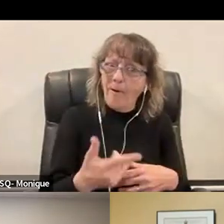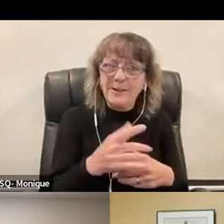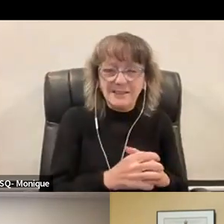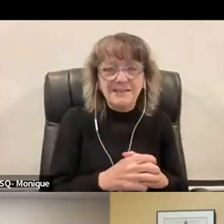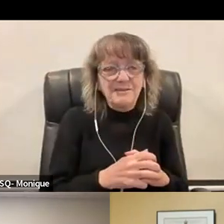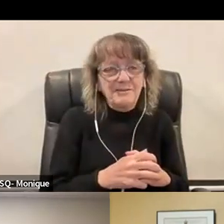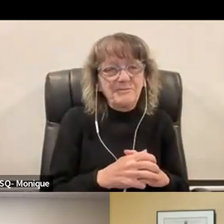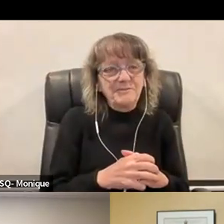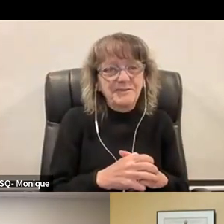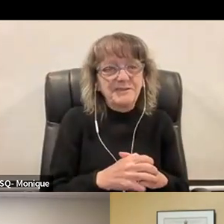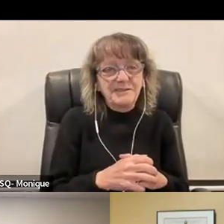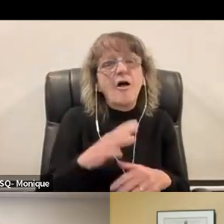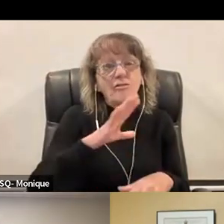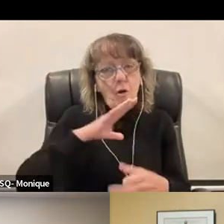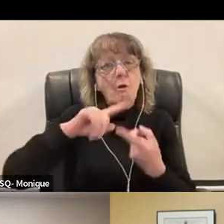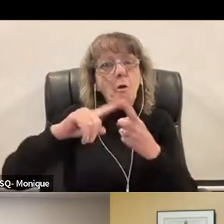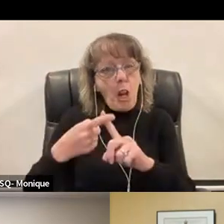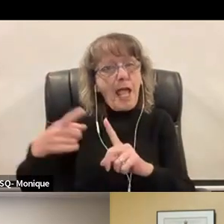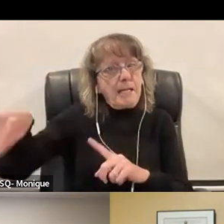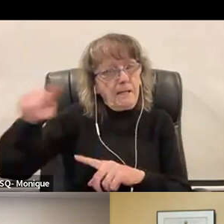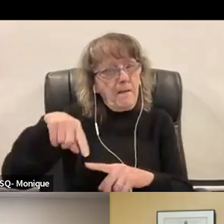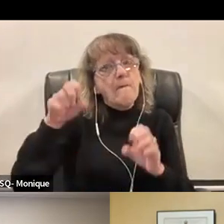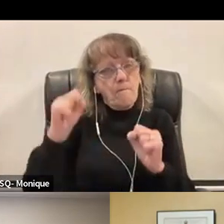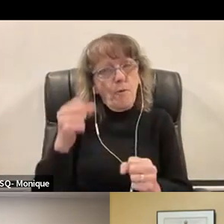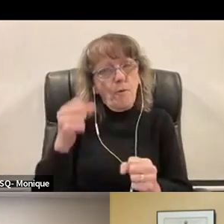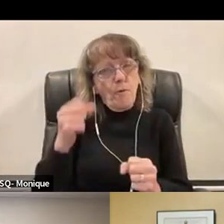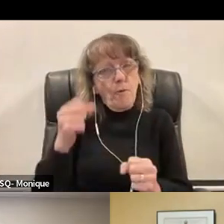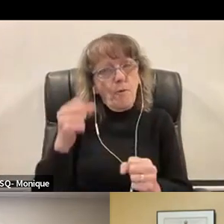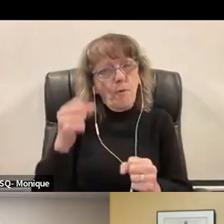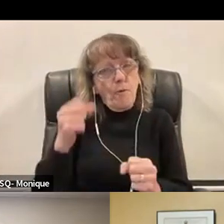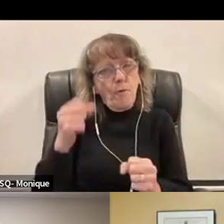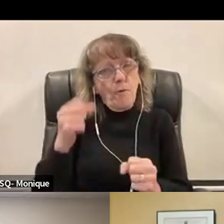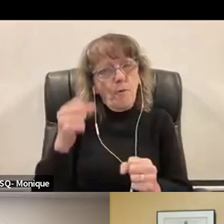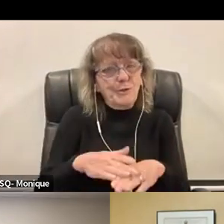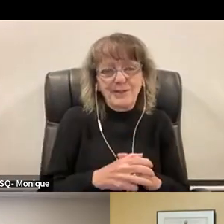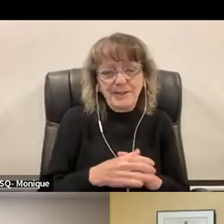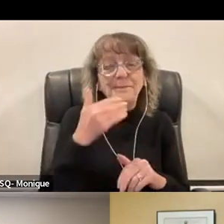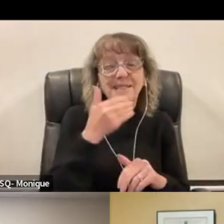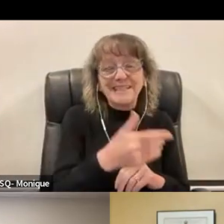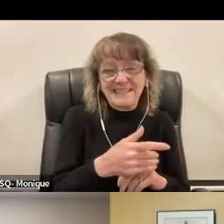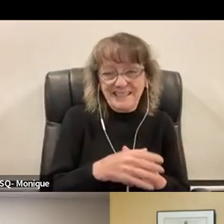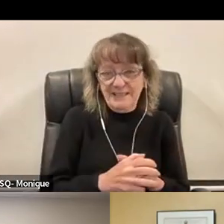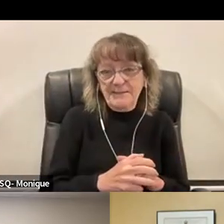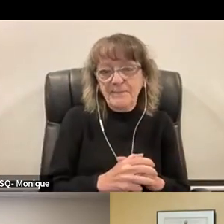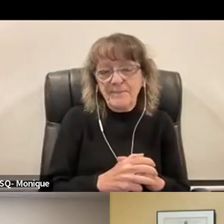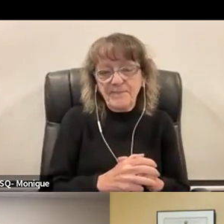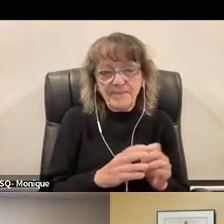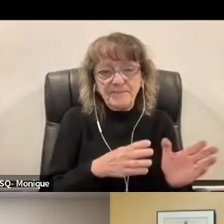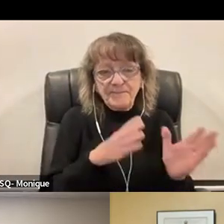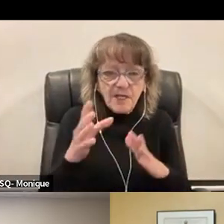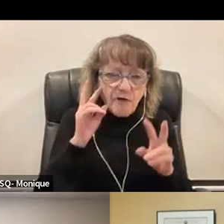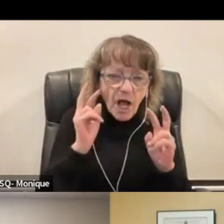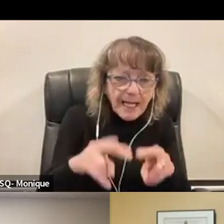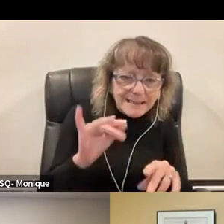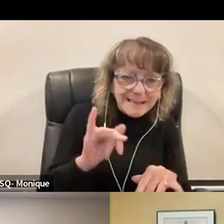économique, mais j'ai des collègues, on pourra réfléchir à ça aussi. Merci. Alors, laissez-moi juste regarder si on